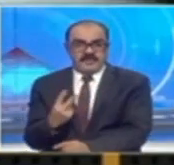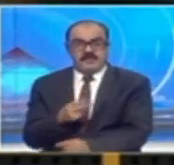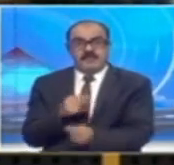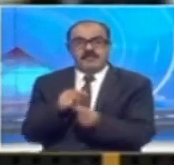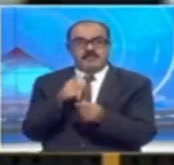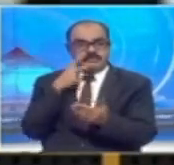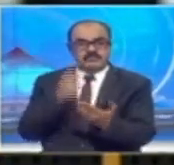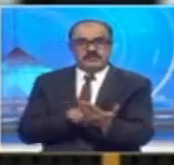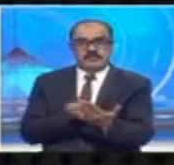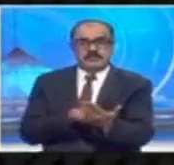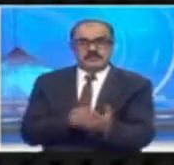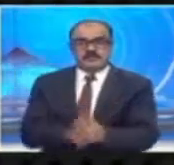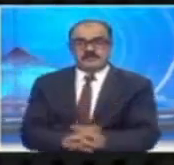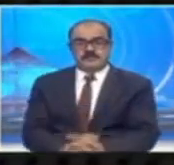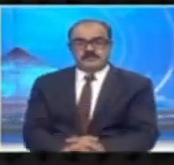حكم مخالفة.